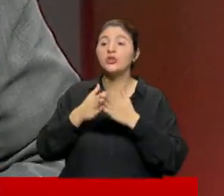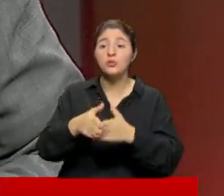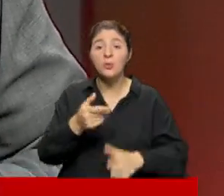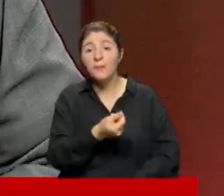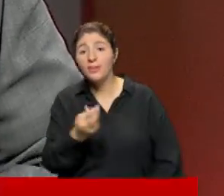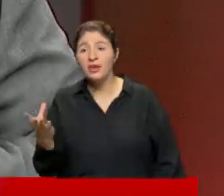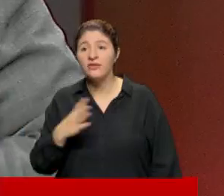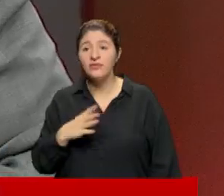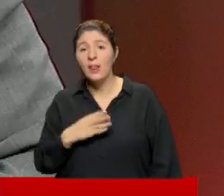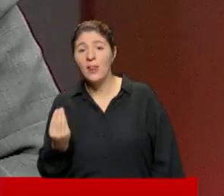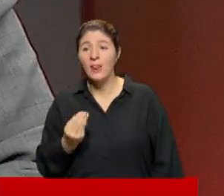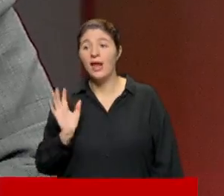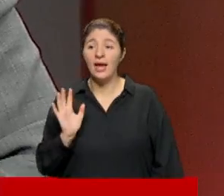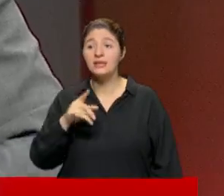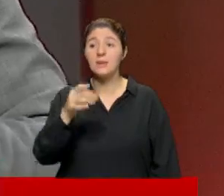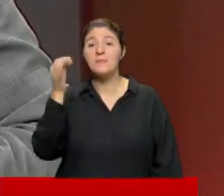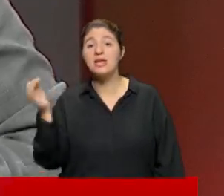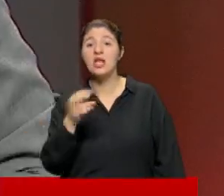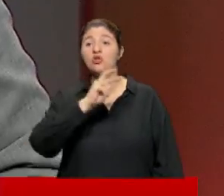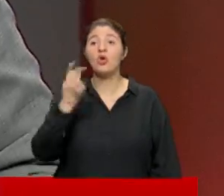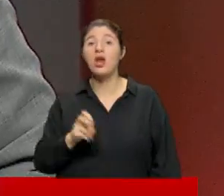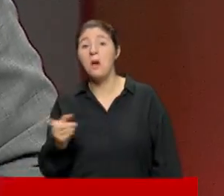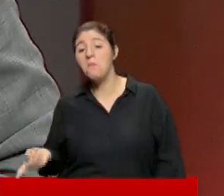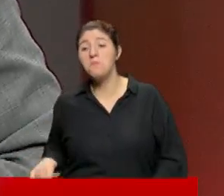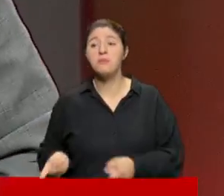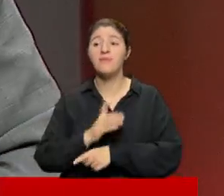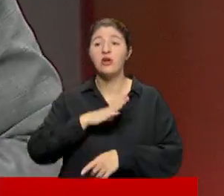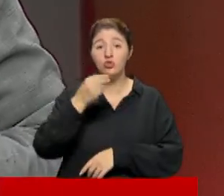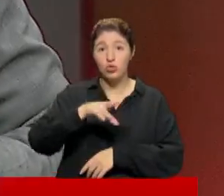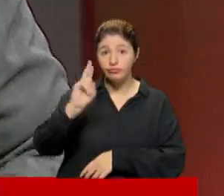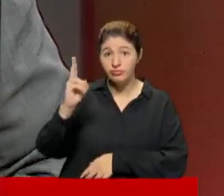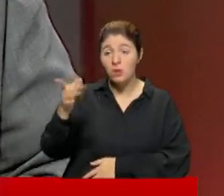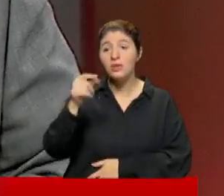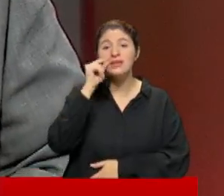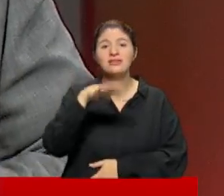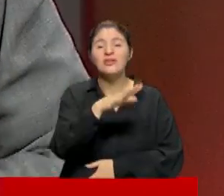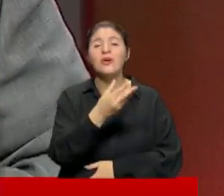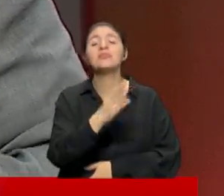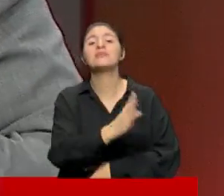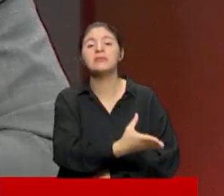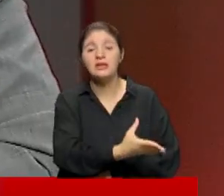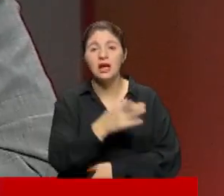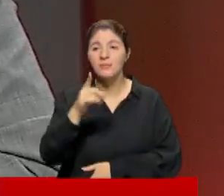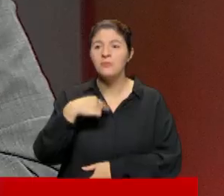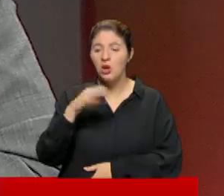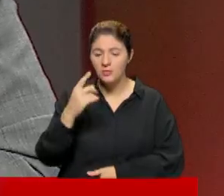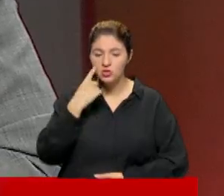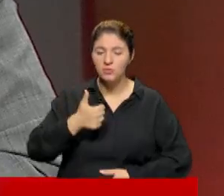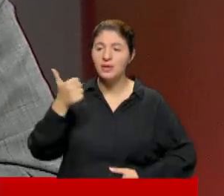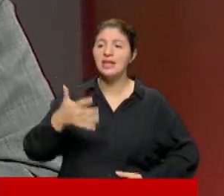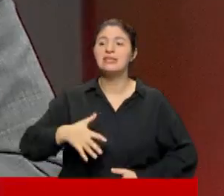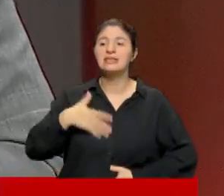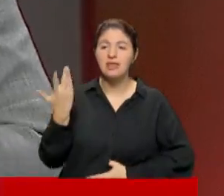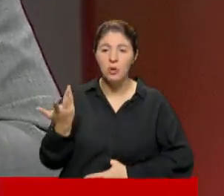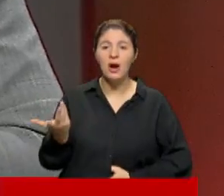var senin çocukların milyarlarca doları var bu insanların olmasın mı Dolayısıyla ben böyle bir Cumhurbaşkanı